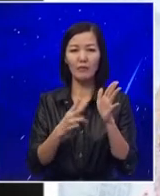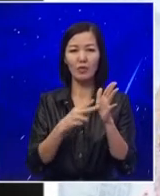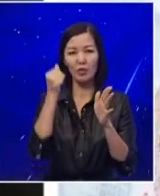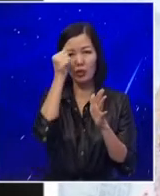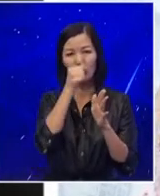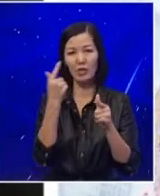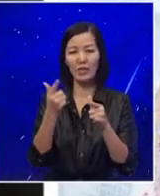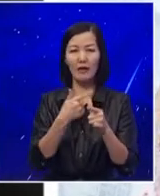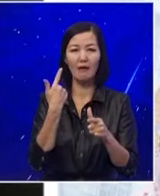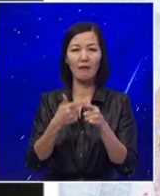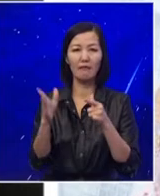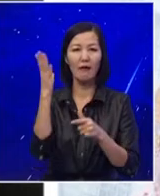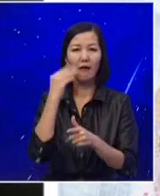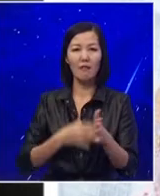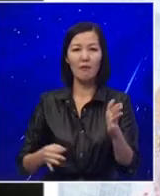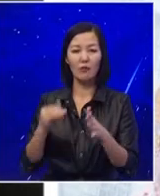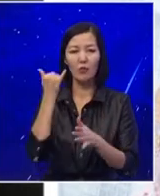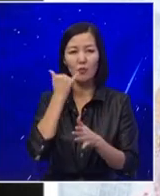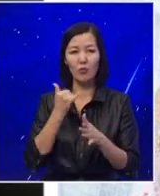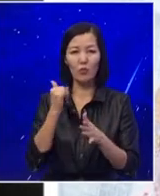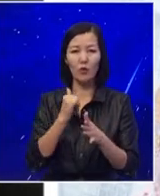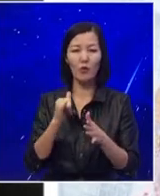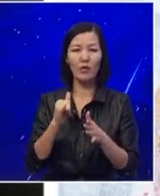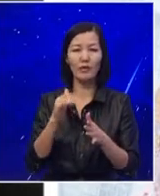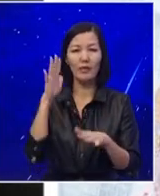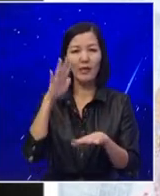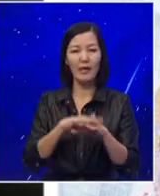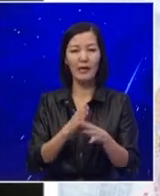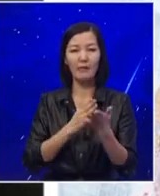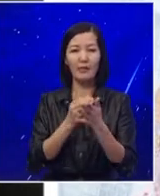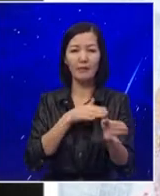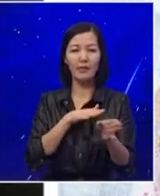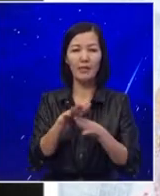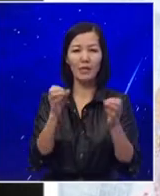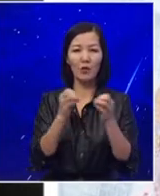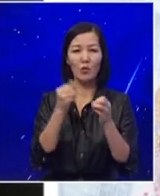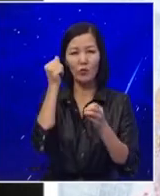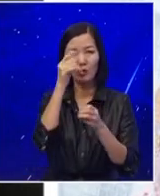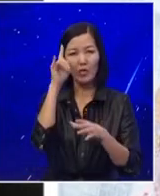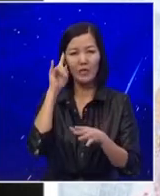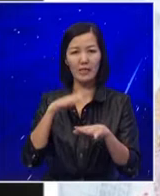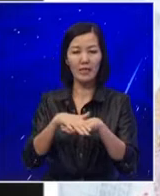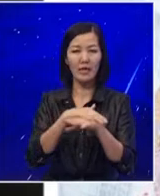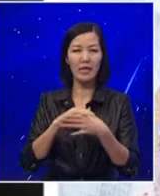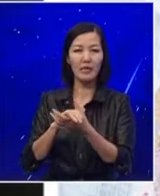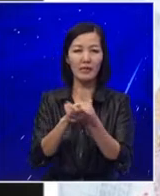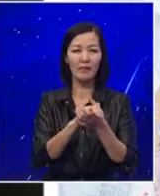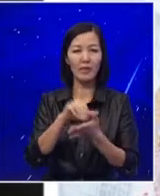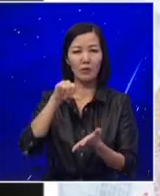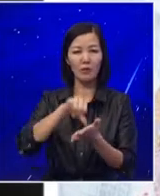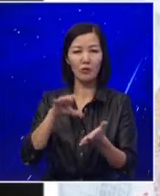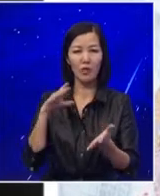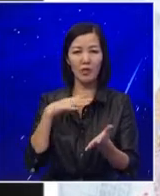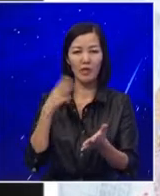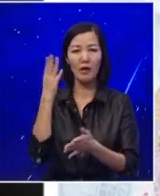1999-2007 жылдар аралығында Алматы облысы Ұйғыр ауданының әкімі қызметін атқарған. 10 жылға жуық Қазақстан халқы ассамблеясында мүшелікте. Айта